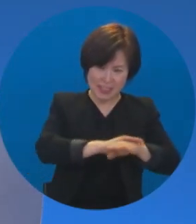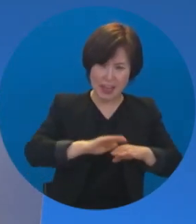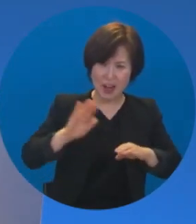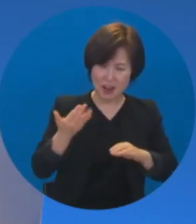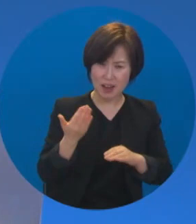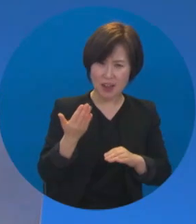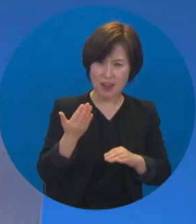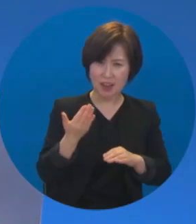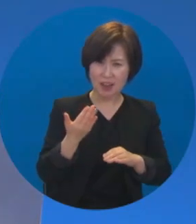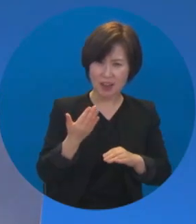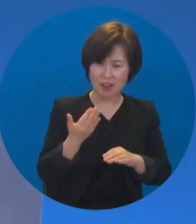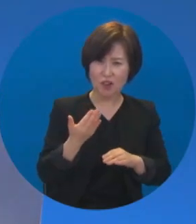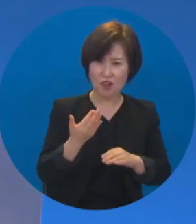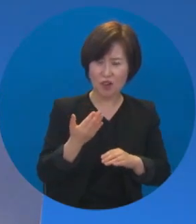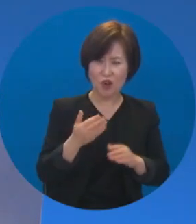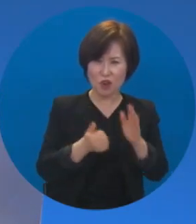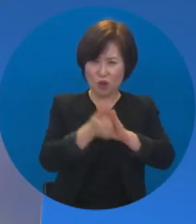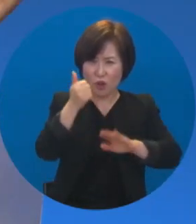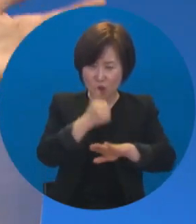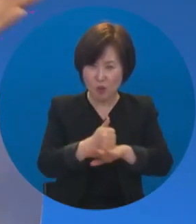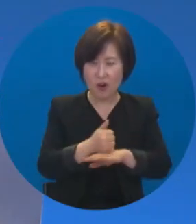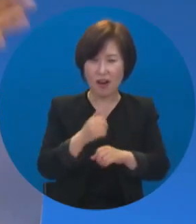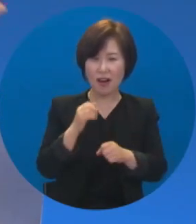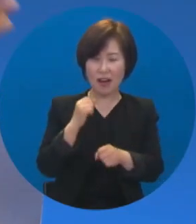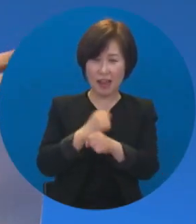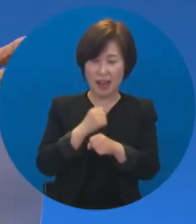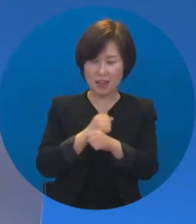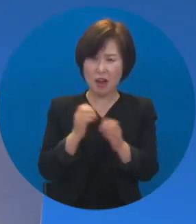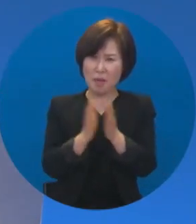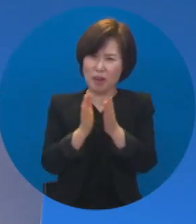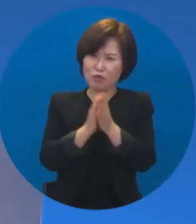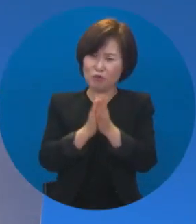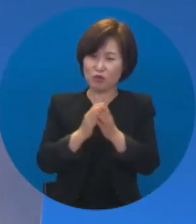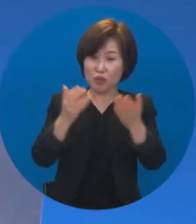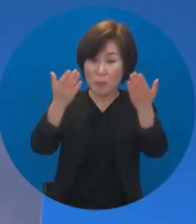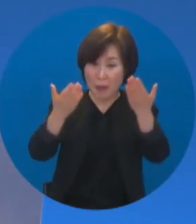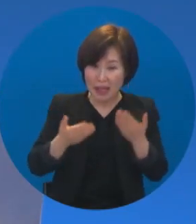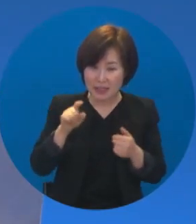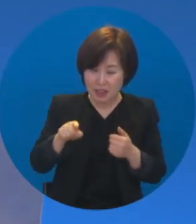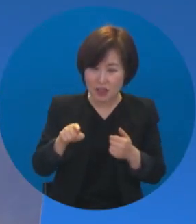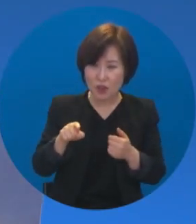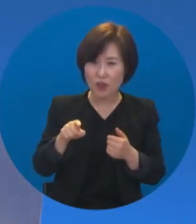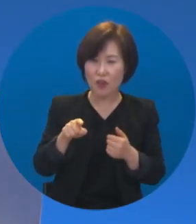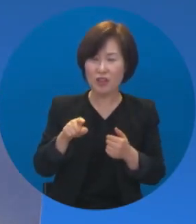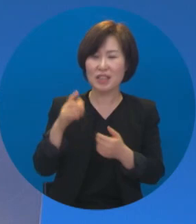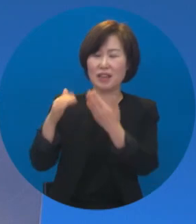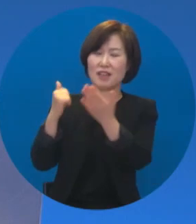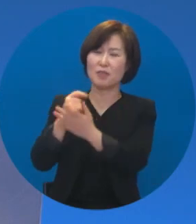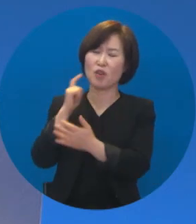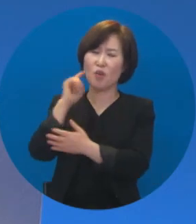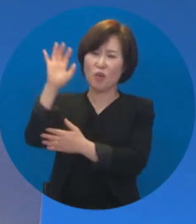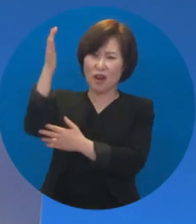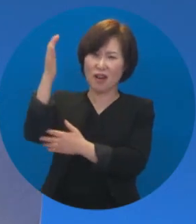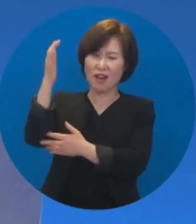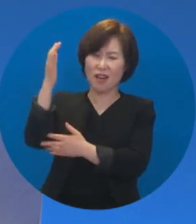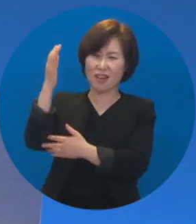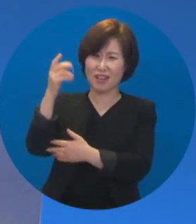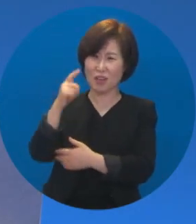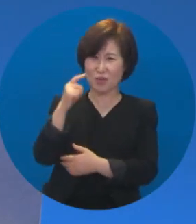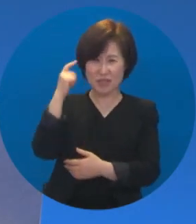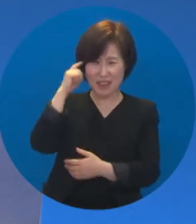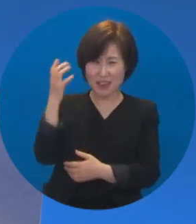영향력이 있어서 박수를 막 받고 칭찬을 받는 자리에 올라가는 것이 하나님의 영광이라고 생각했어요. 찬양인도를